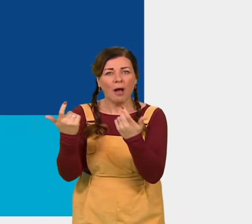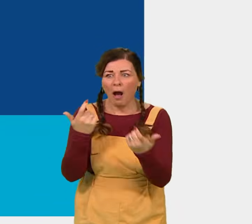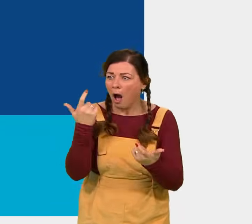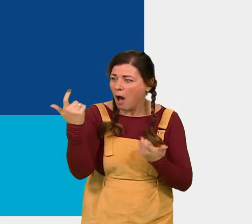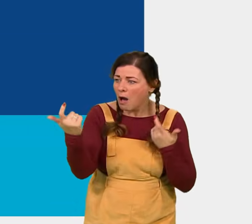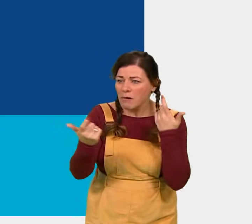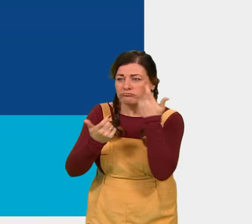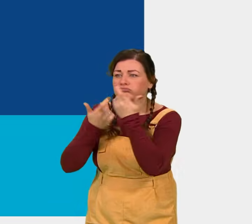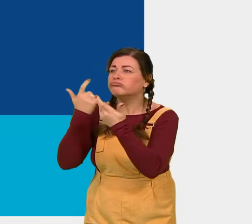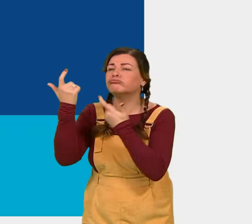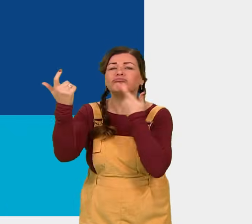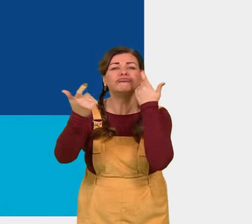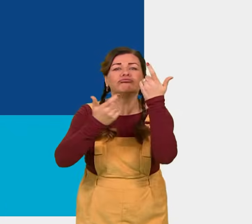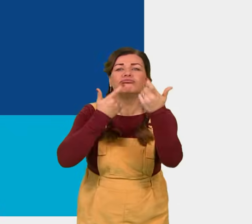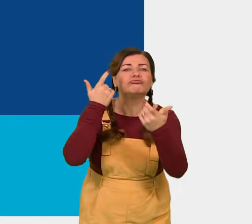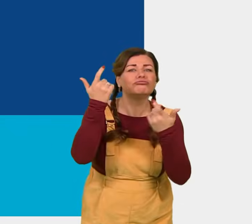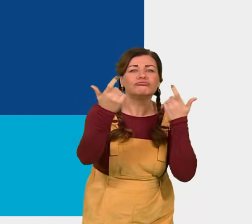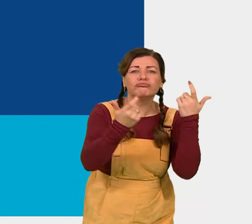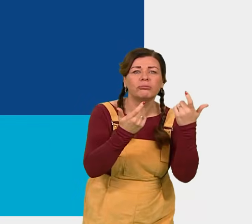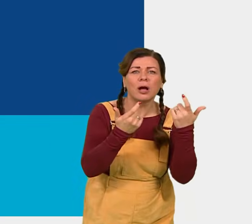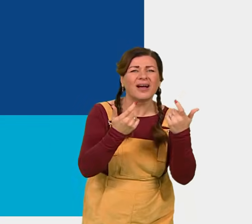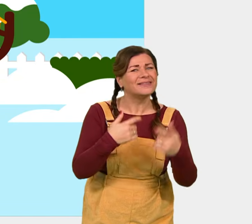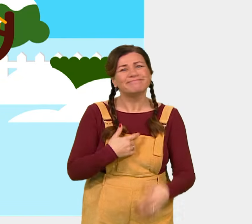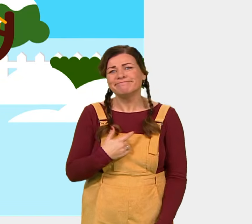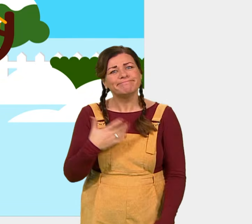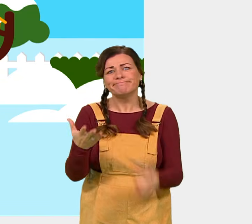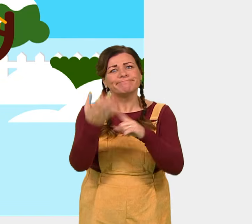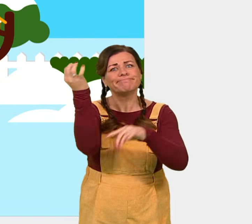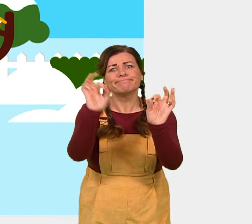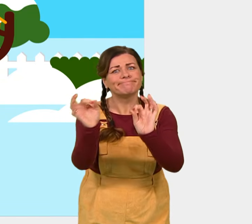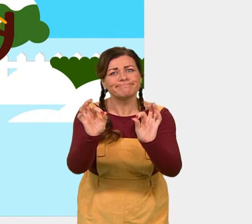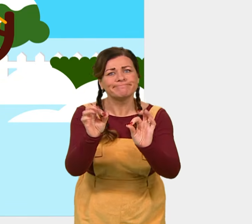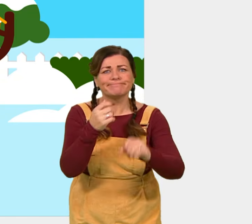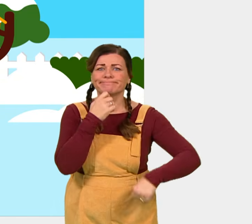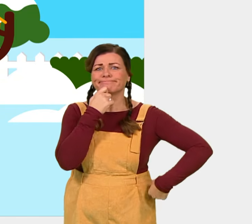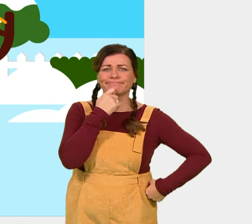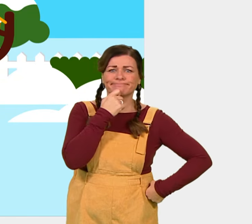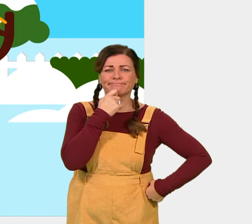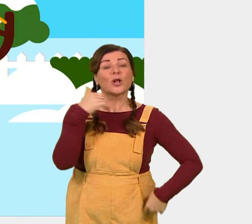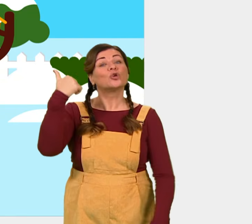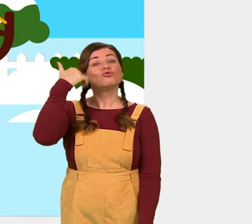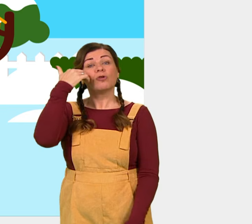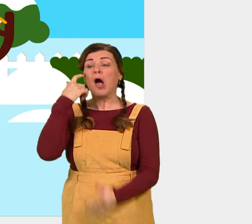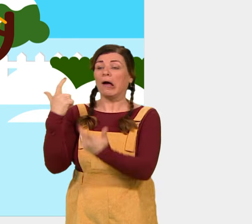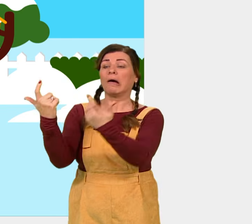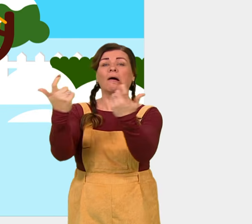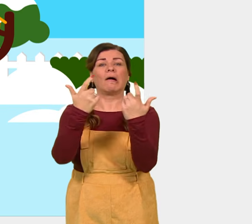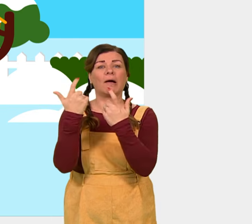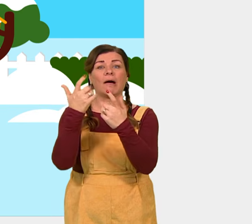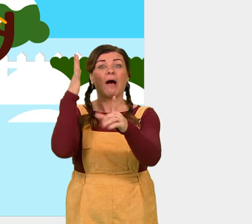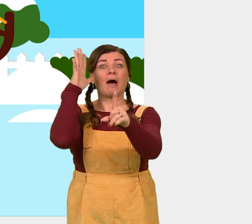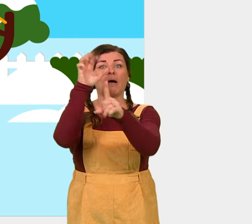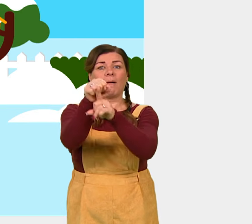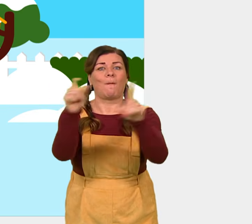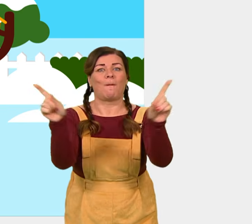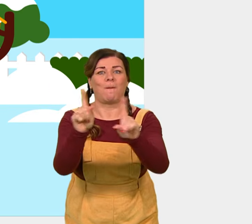a chornel o'r ardd, ond heb fawr o lwc. Tra'n chwilio, gwelodd triog ddyn